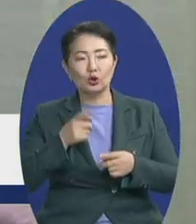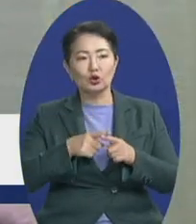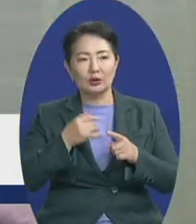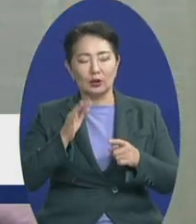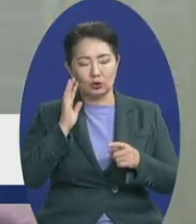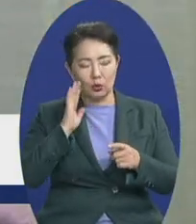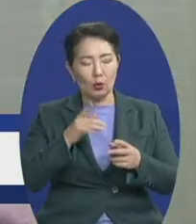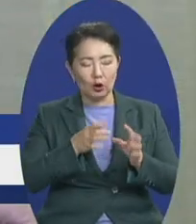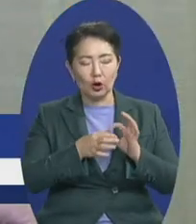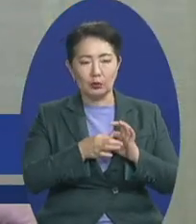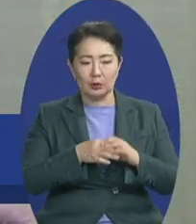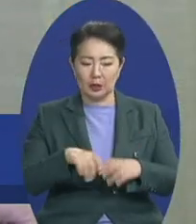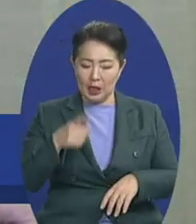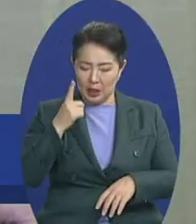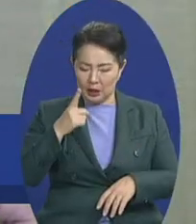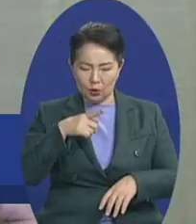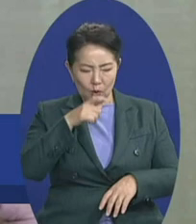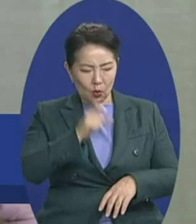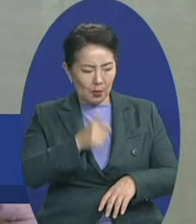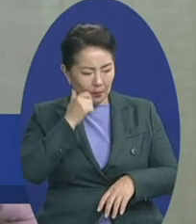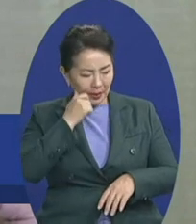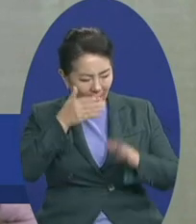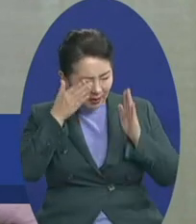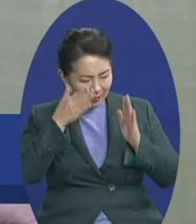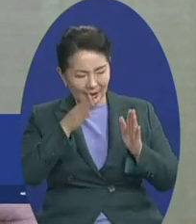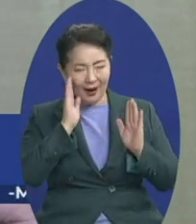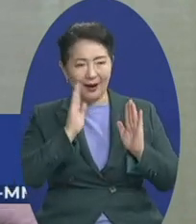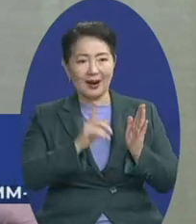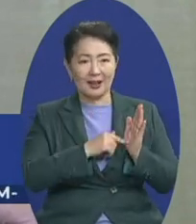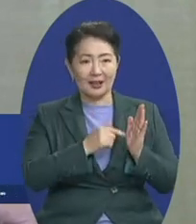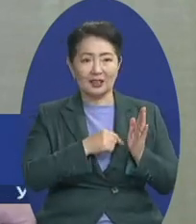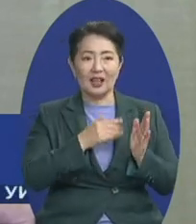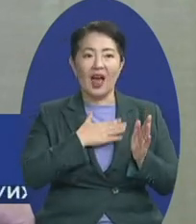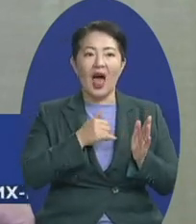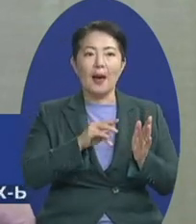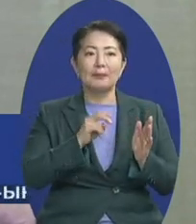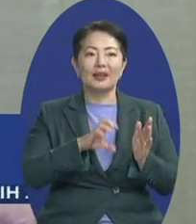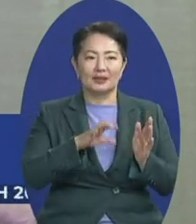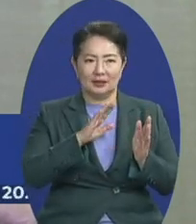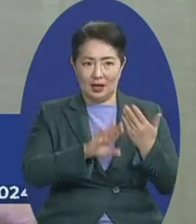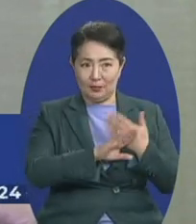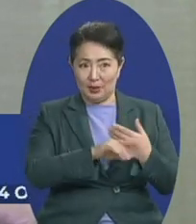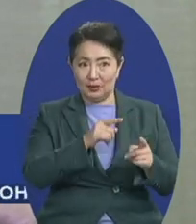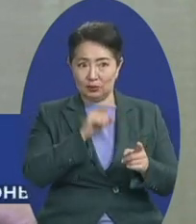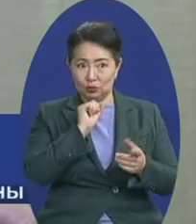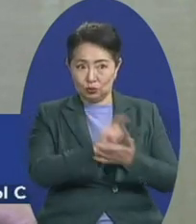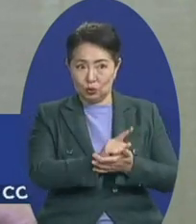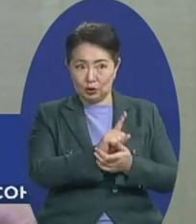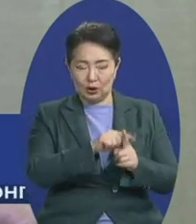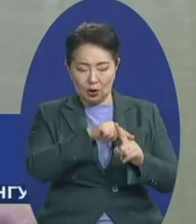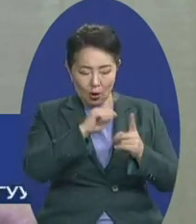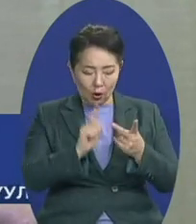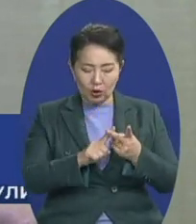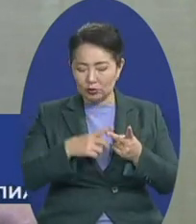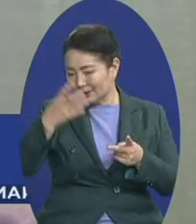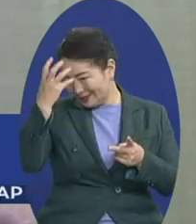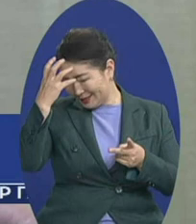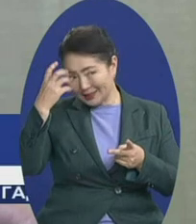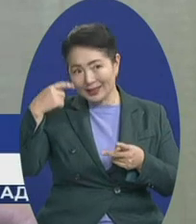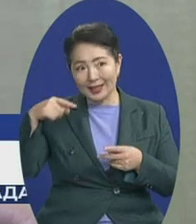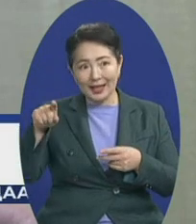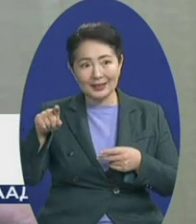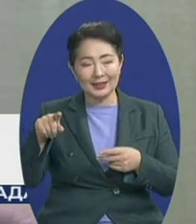хүнийхээ эрүүл мэнд амь насыг хамгаалахтай холбоотой асуудал нь хамгийн нэг номын чухал асуудал байна. Дараагийнх нь бол засгийн газраас энэ